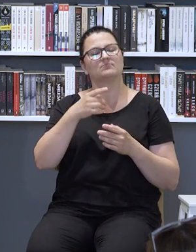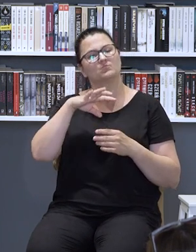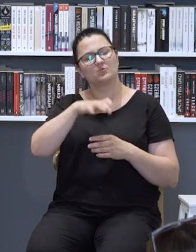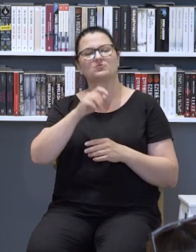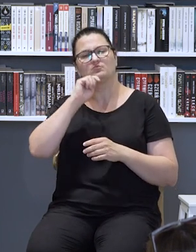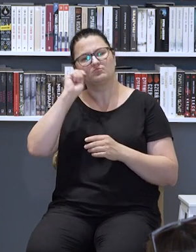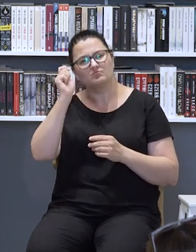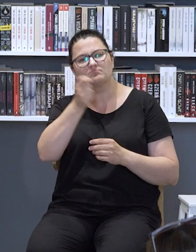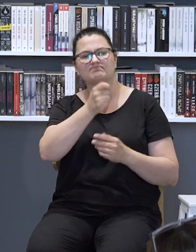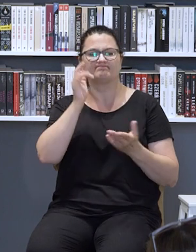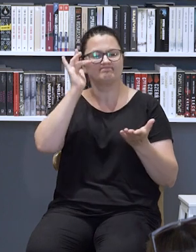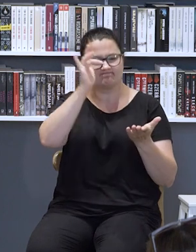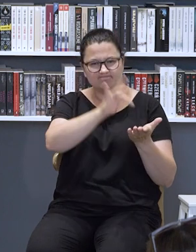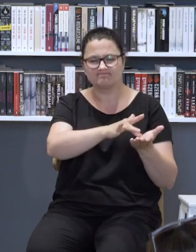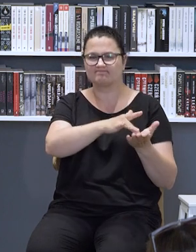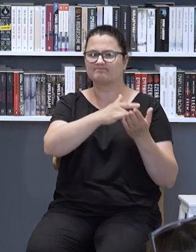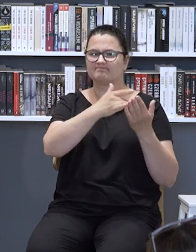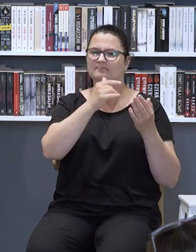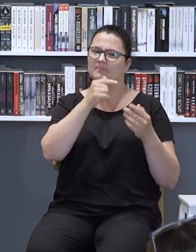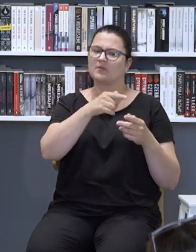misjonarze podnosili argument,